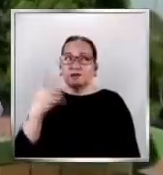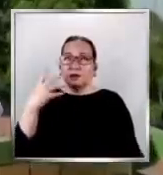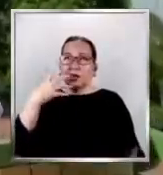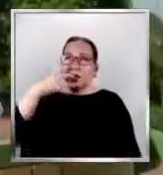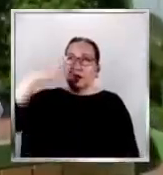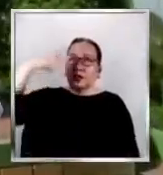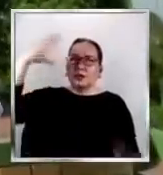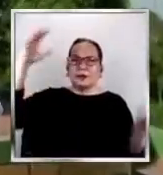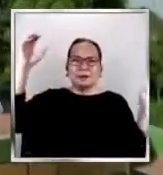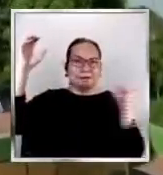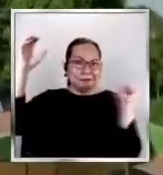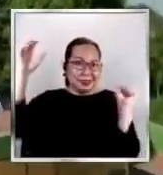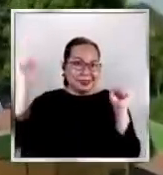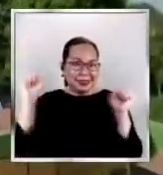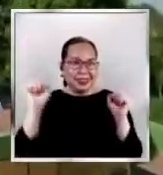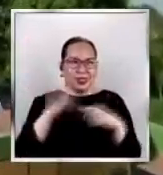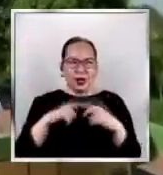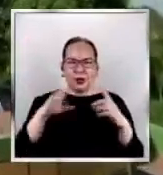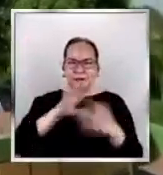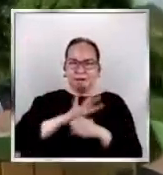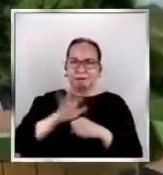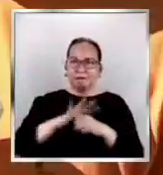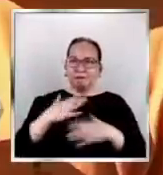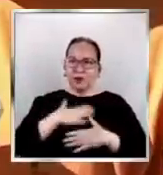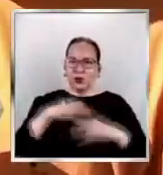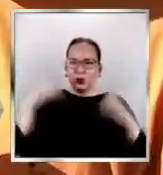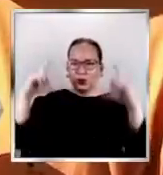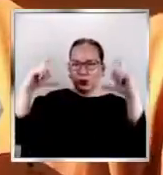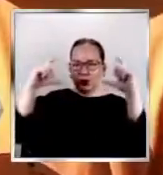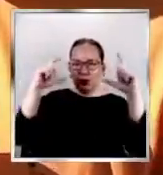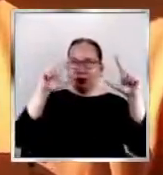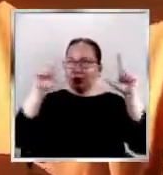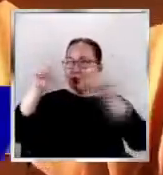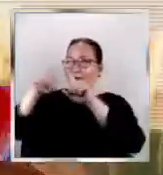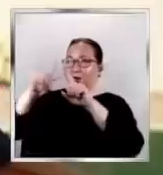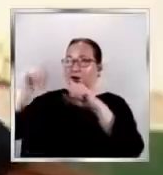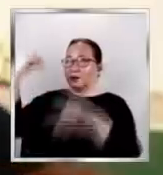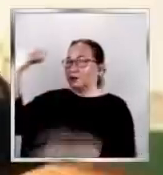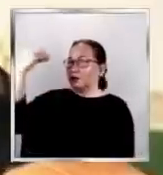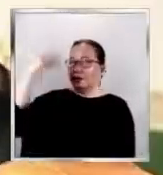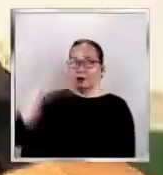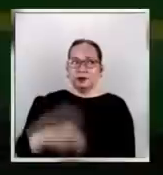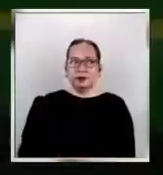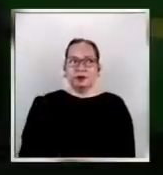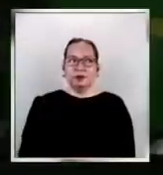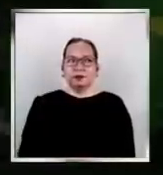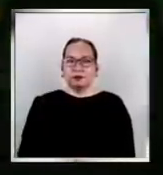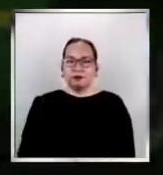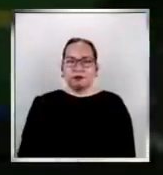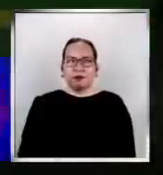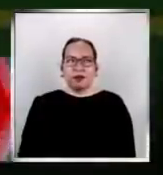kahit na mag-pictorial sa mga tanawin sa Tagaytay. Maaraw nga po ngayon, pero lamig po, di ba? Enjoy naman po kami.